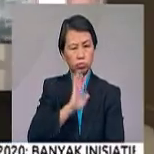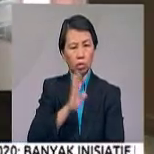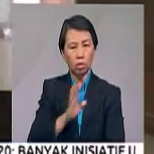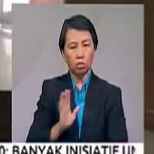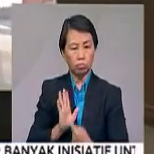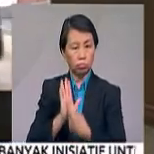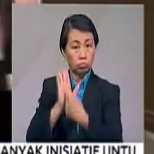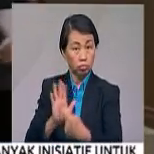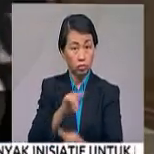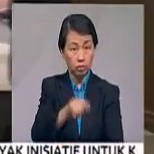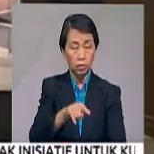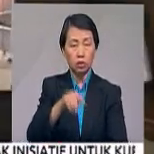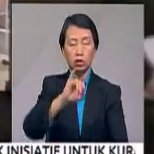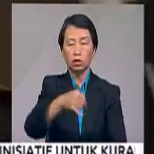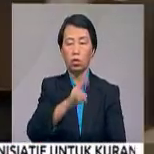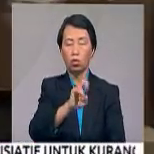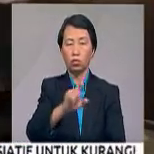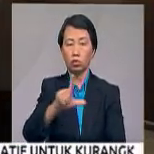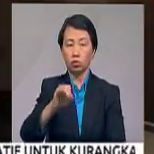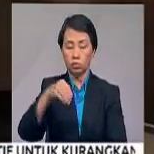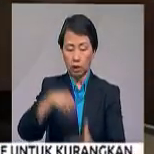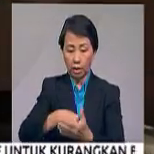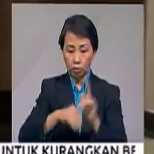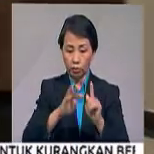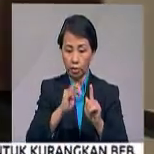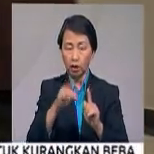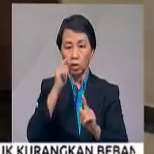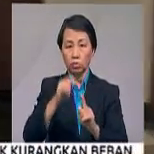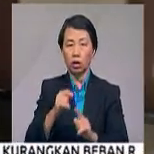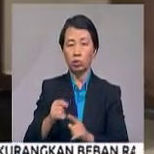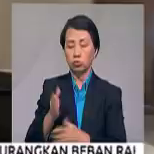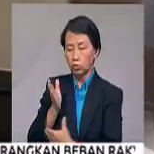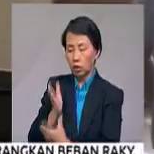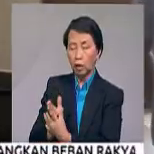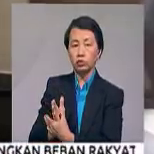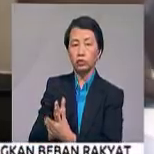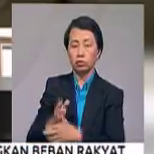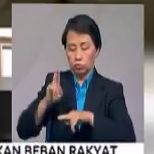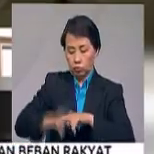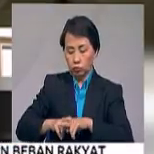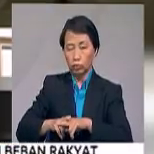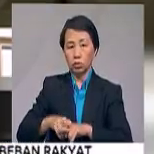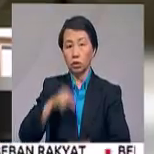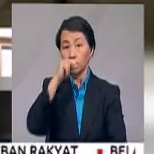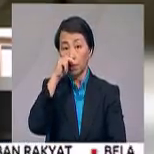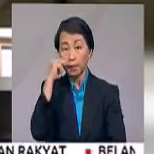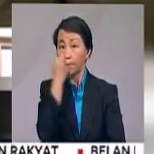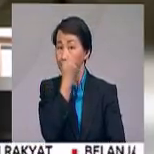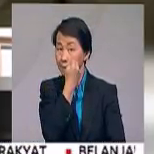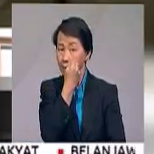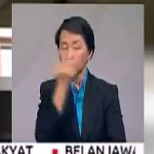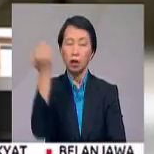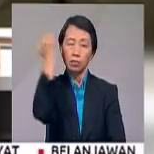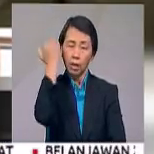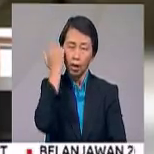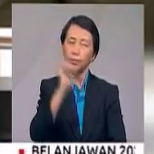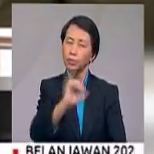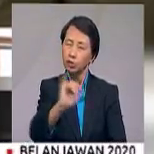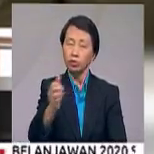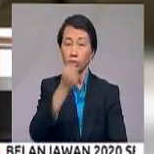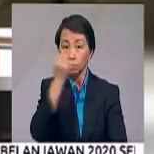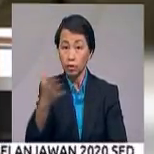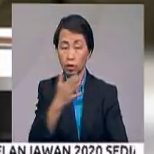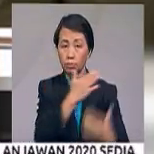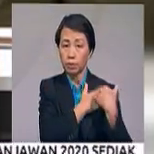peranan Joe Low dalam 1MDB kerana ia boleh menggugat kedudukan Datuk Seri Najib. Mahkamah juga dimaklumkan